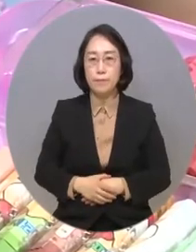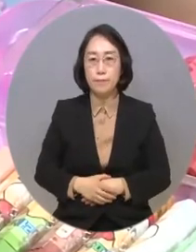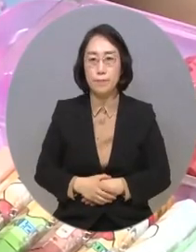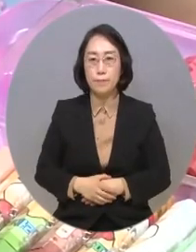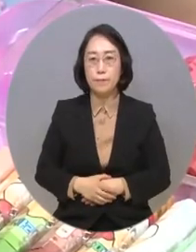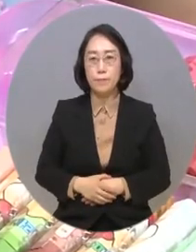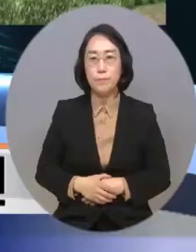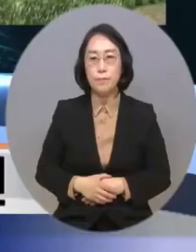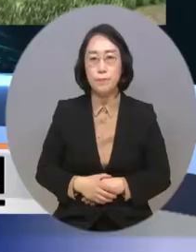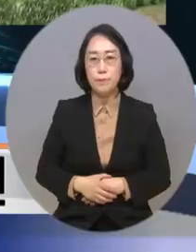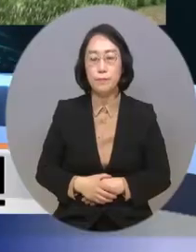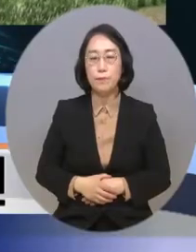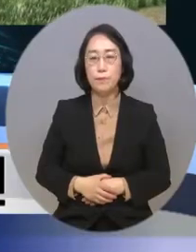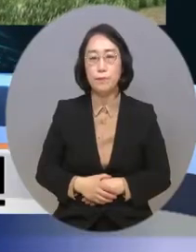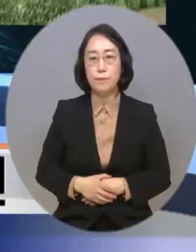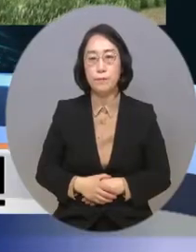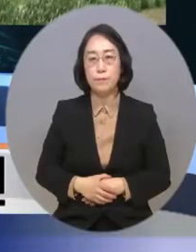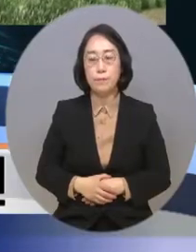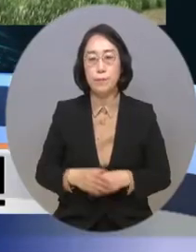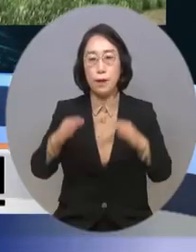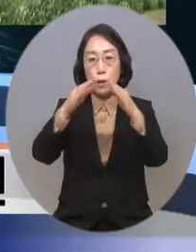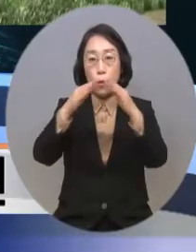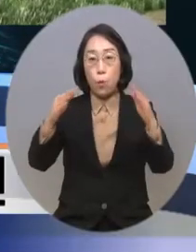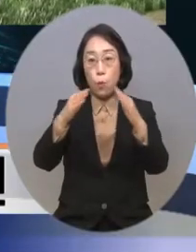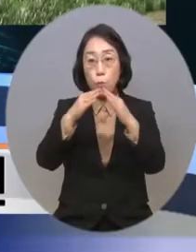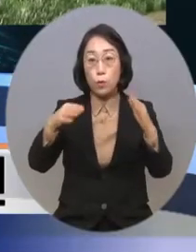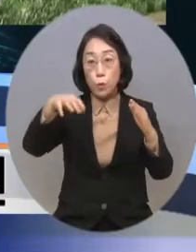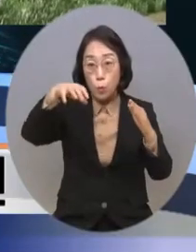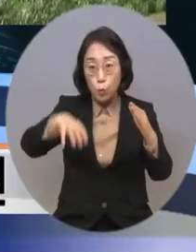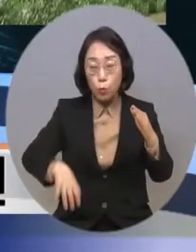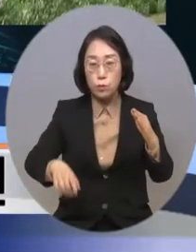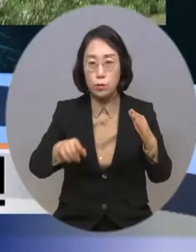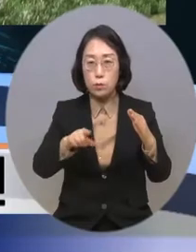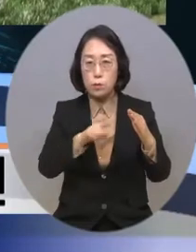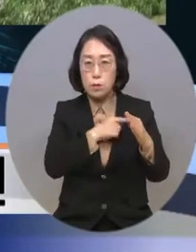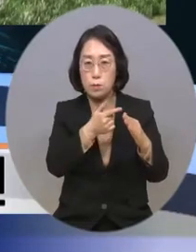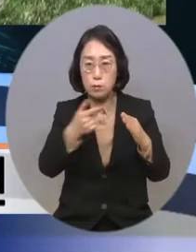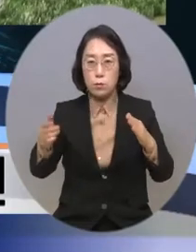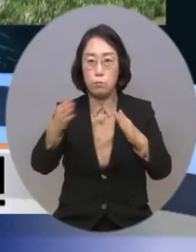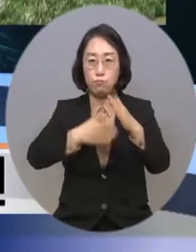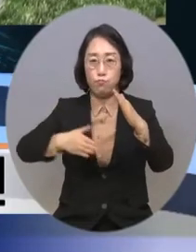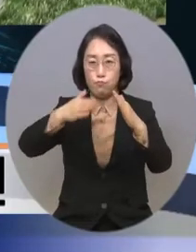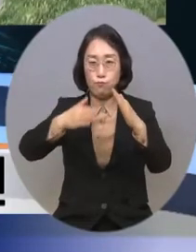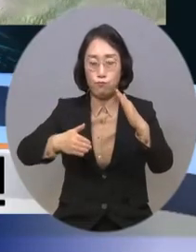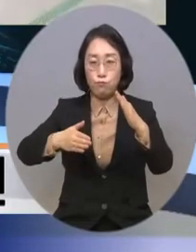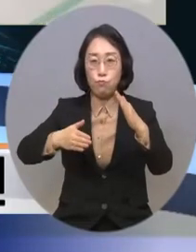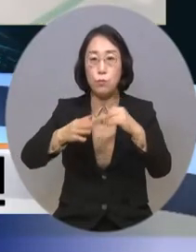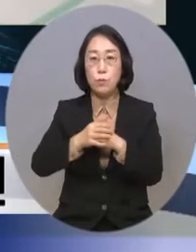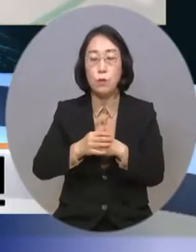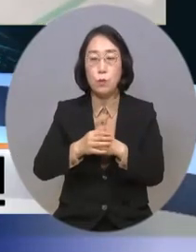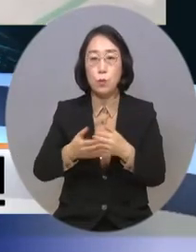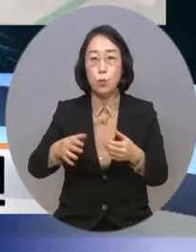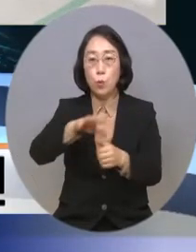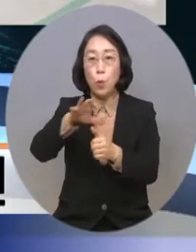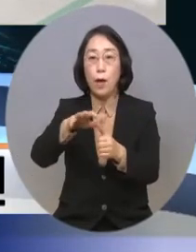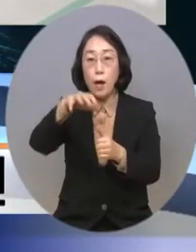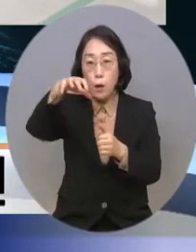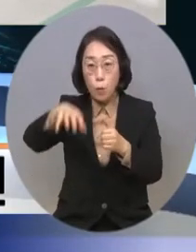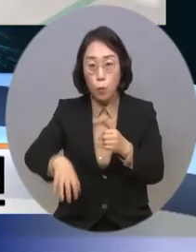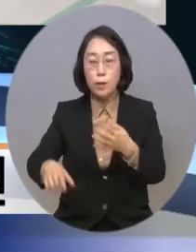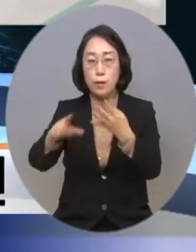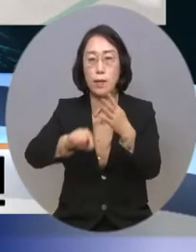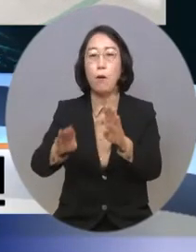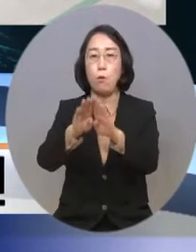신서유입니다. 호남 최대의 공공요양시설로 평가받는 전주보훈요양원이 오는 4월 문을